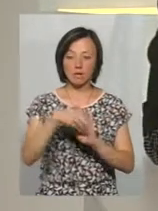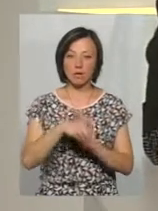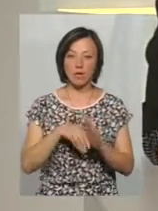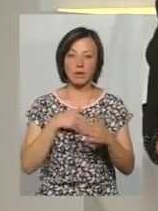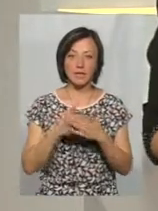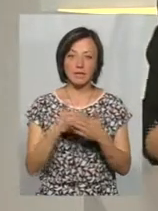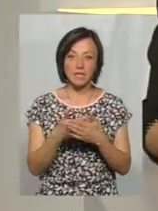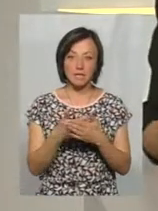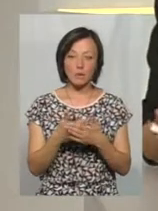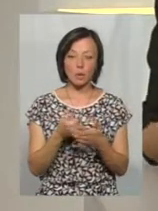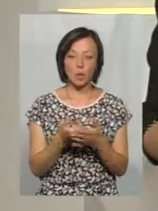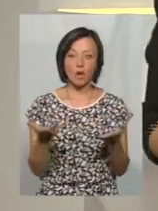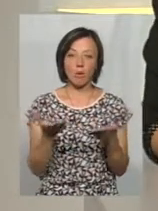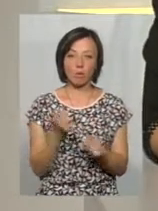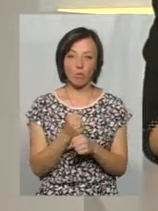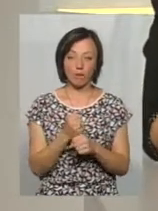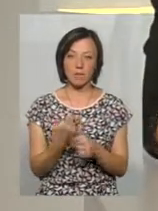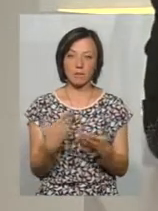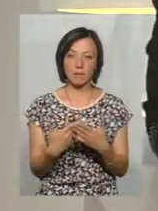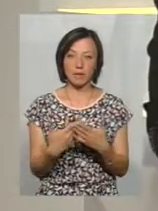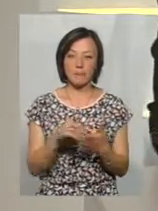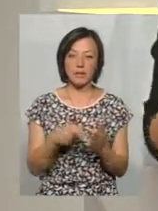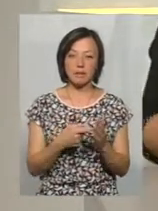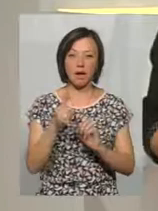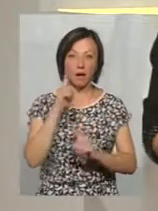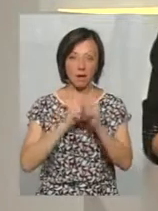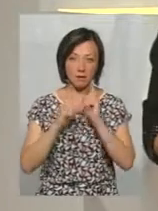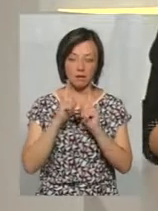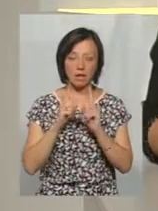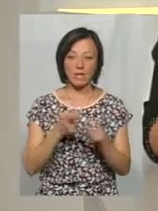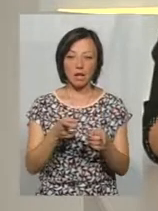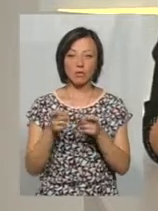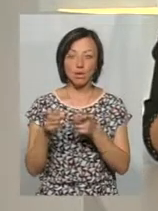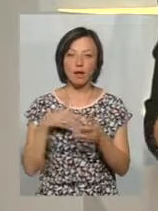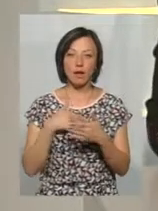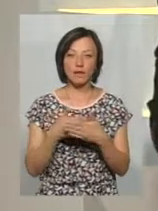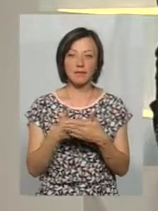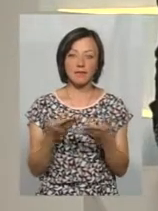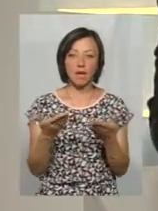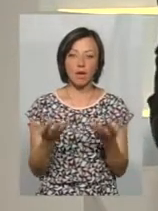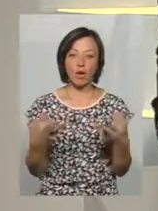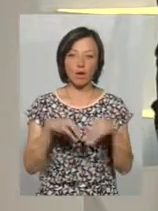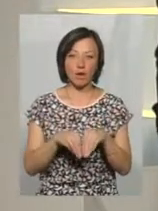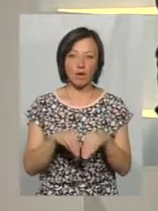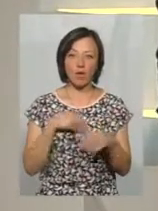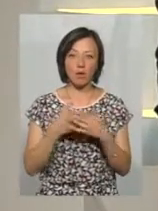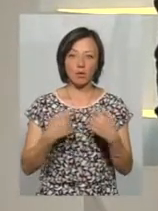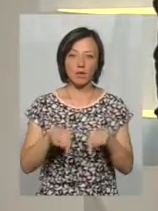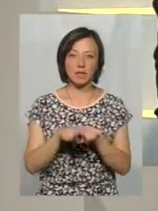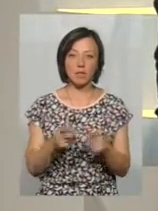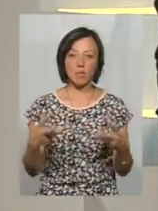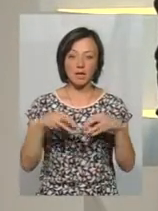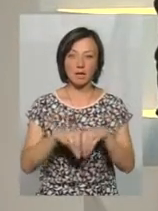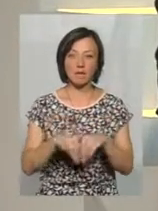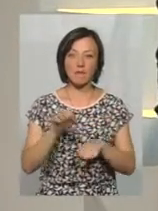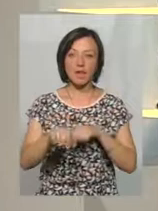громадських активістів так, до якоїсь роботи. От, наприклад, там міська рада залучала активістів, які громадську організацію, яка